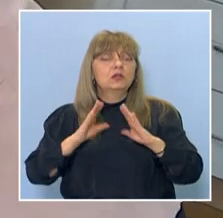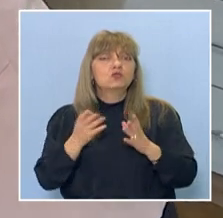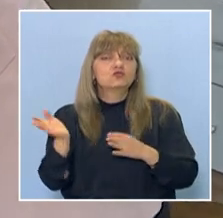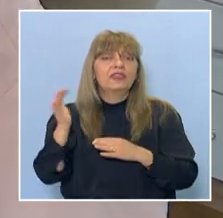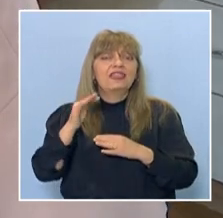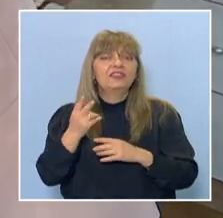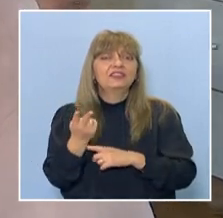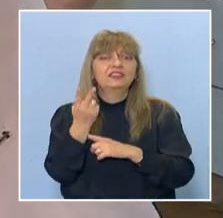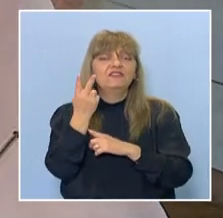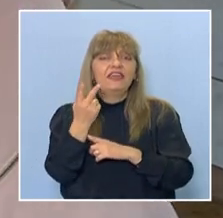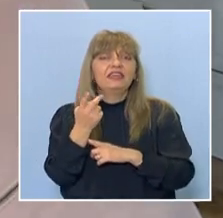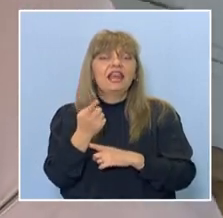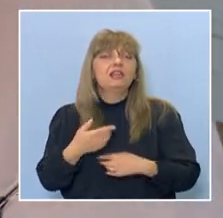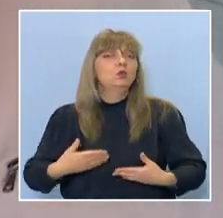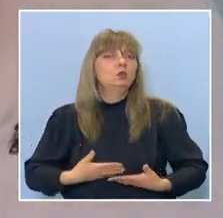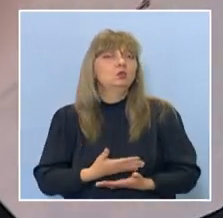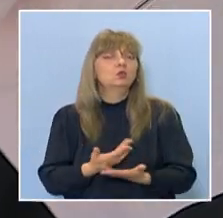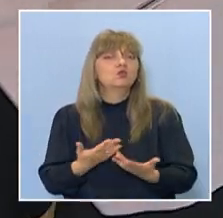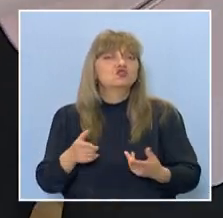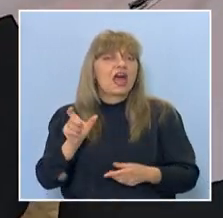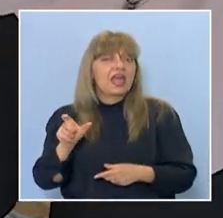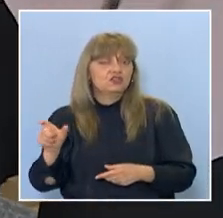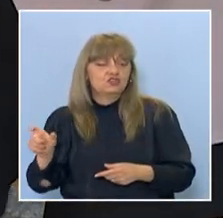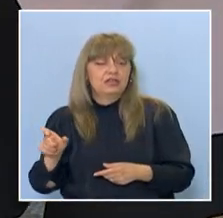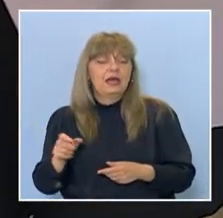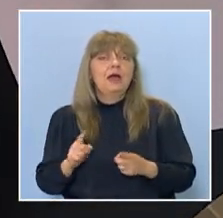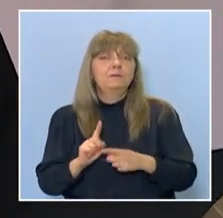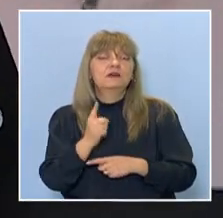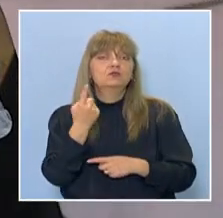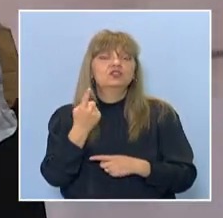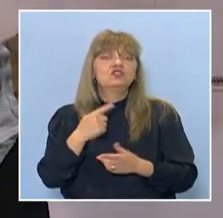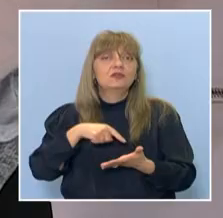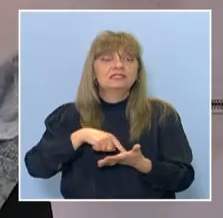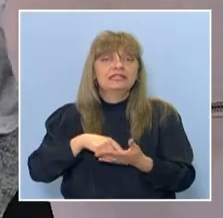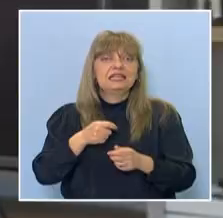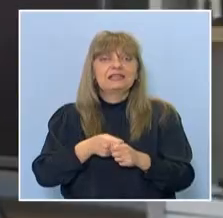2000 нуждаещи се. Първоначално центърът е създаден за период